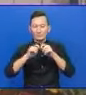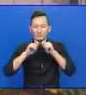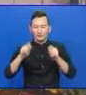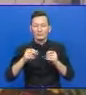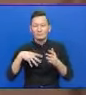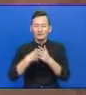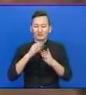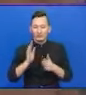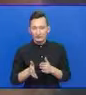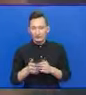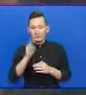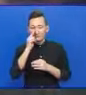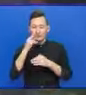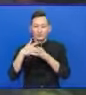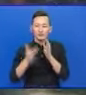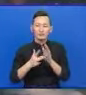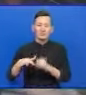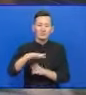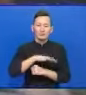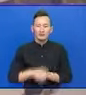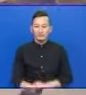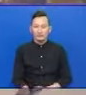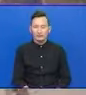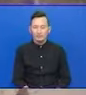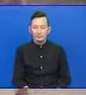жарық көрмек. Дидар Өмірзақова, Абай Құралбаев, Бақыт Байларов, оңтүстік ақпарат.